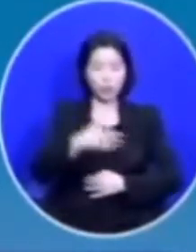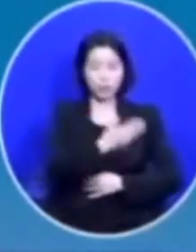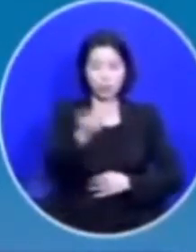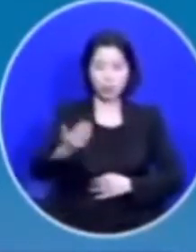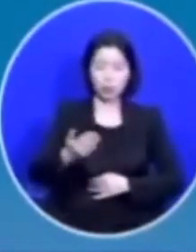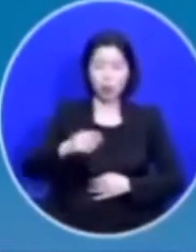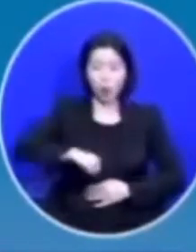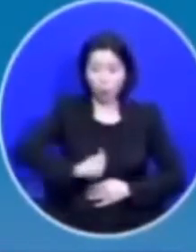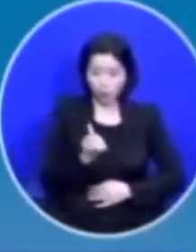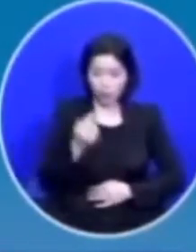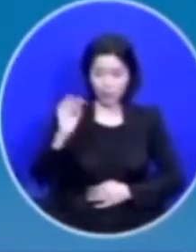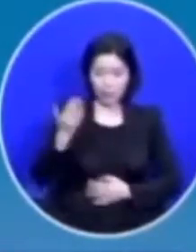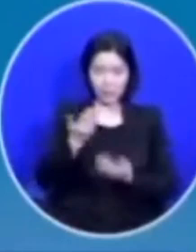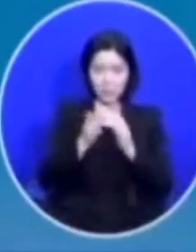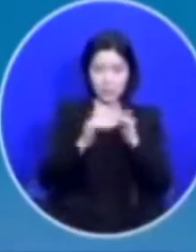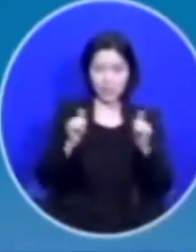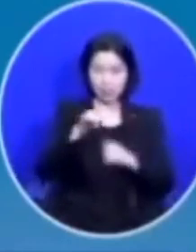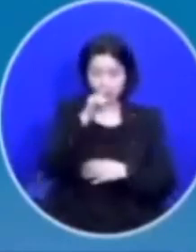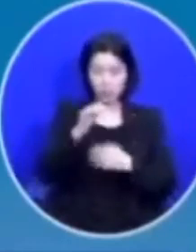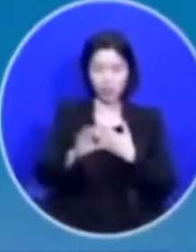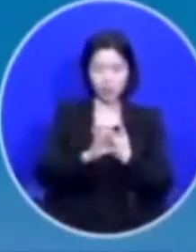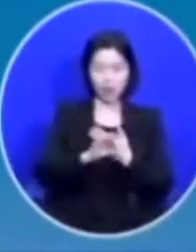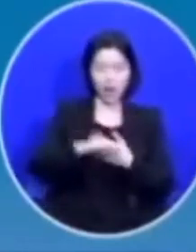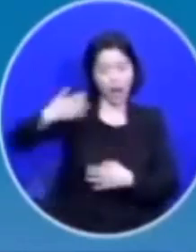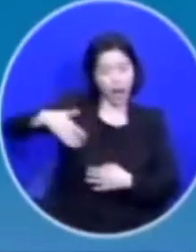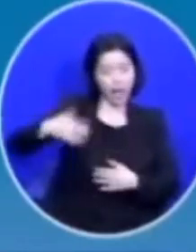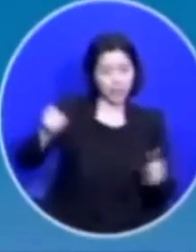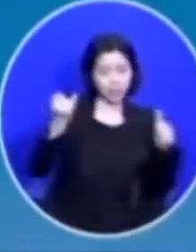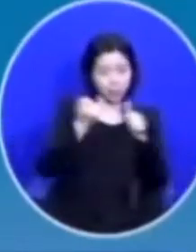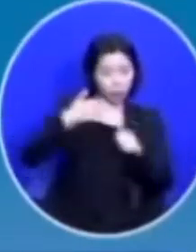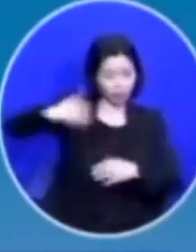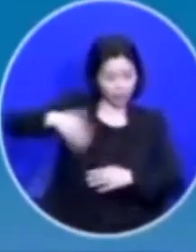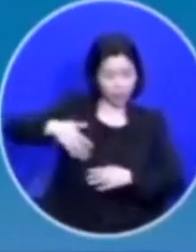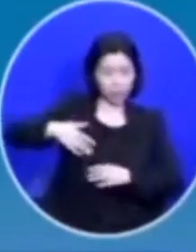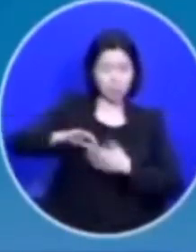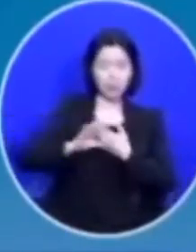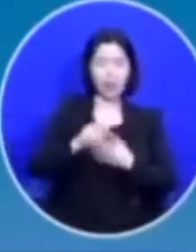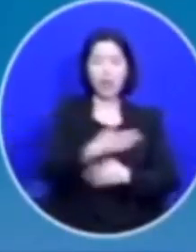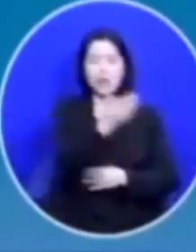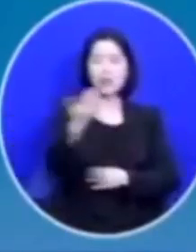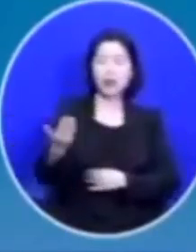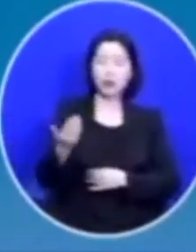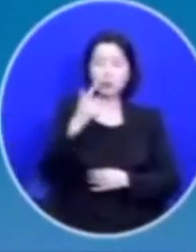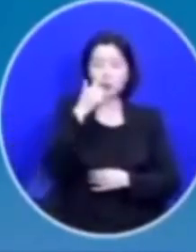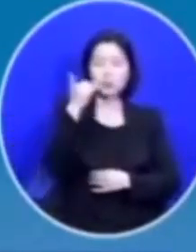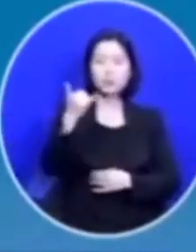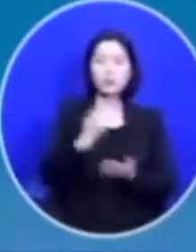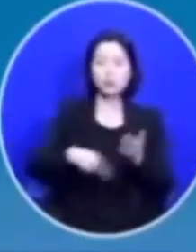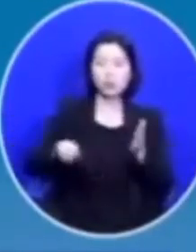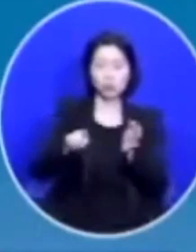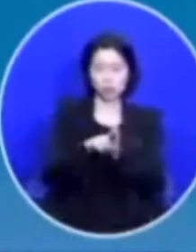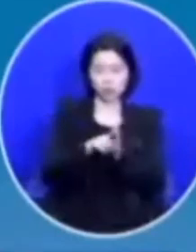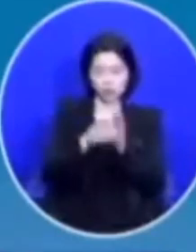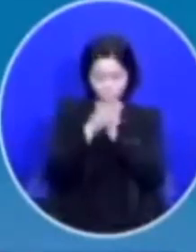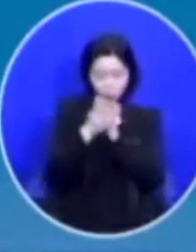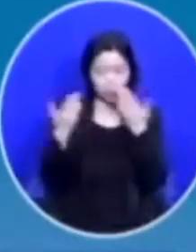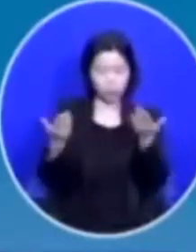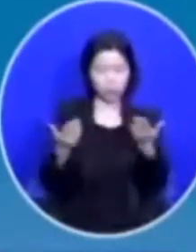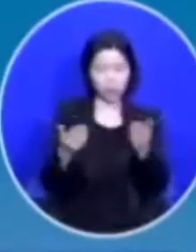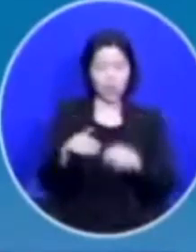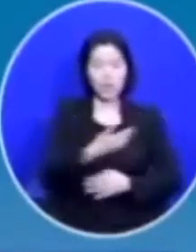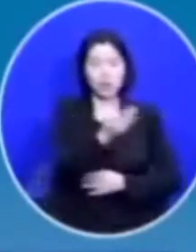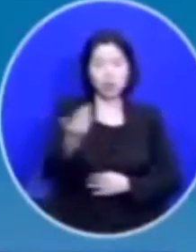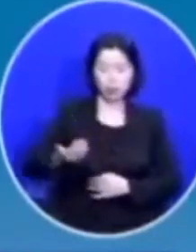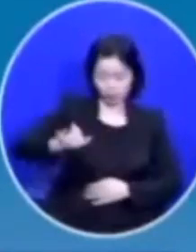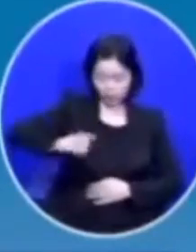분이 있다면 오늘 아직 결혼하지 않은 분이 있다면 여러분의 부모님을 위해 기도하십시오 또는 여러분의 자녀를